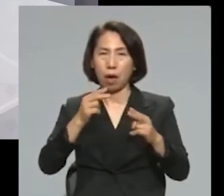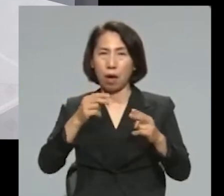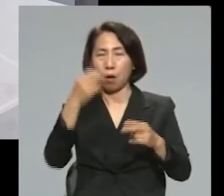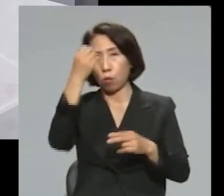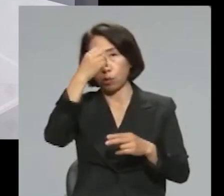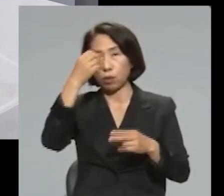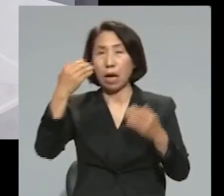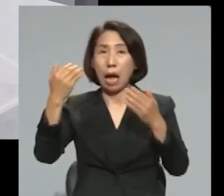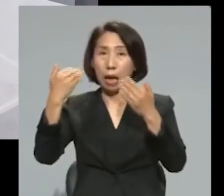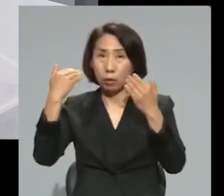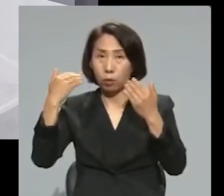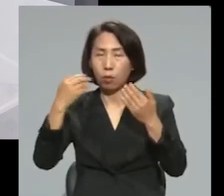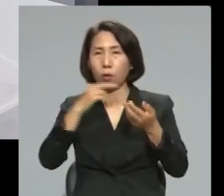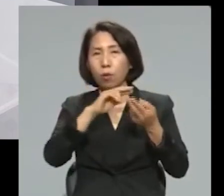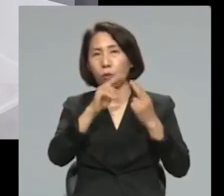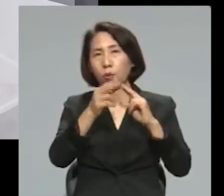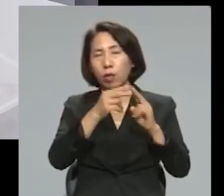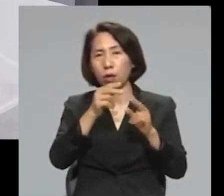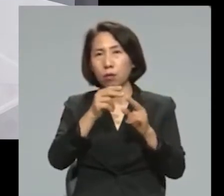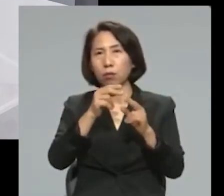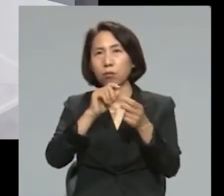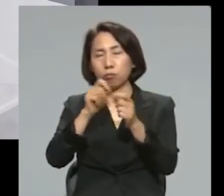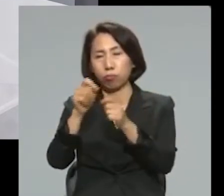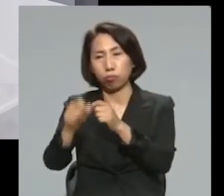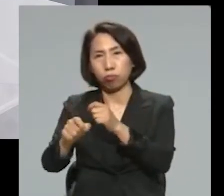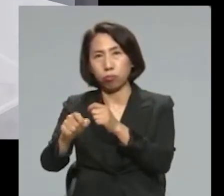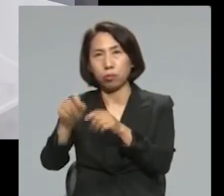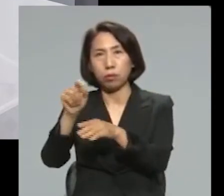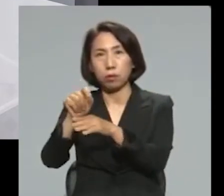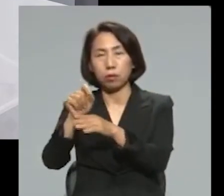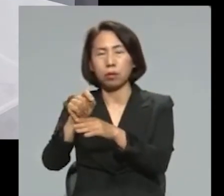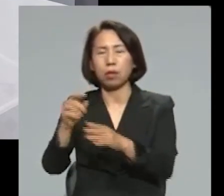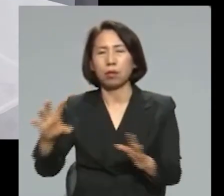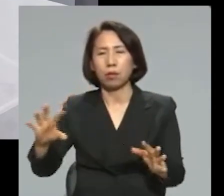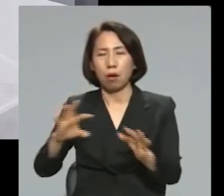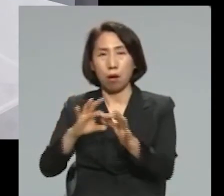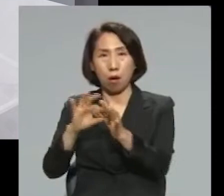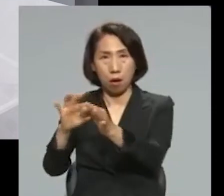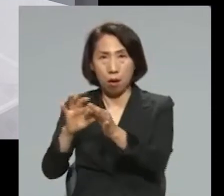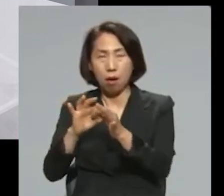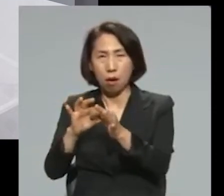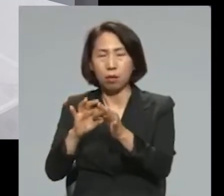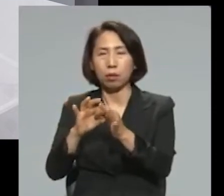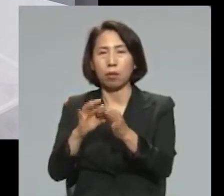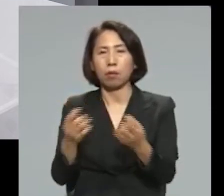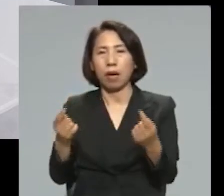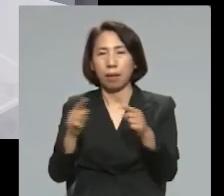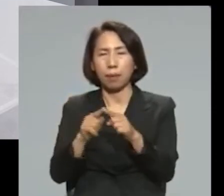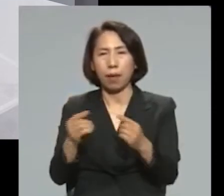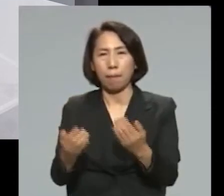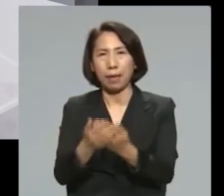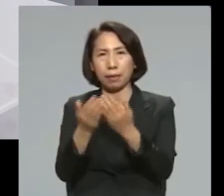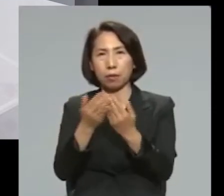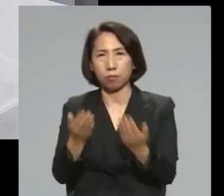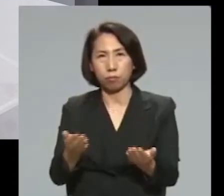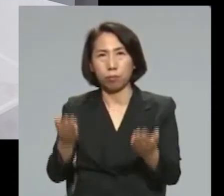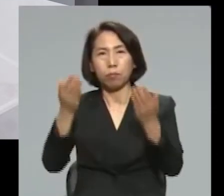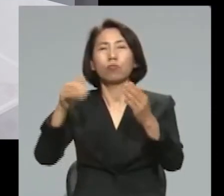고등학교와 고령군 간의 긴밀한 공조로 상생하는 교육 분위기 조성이